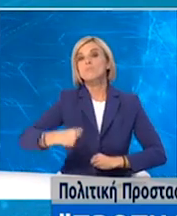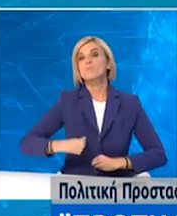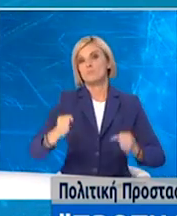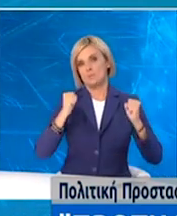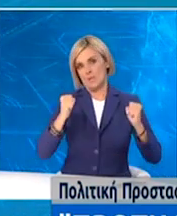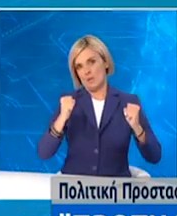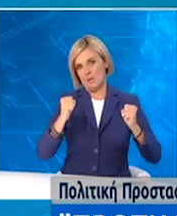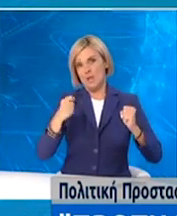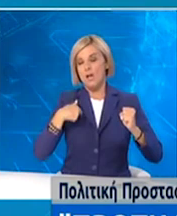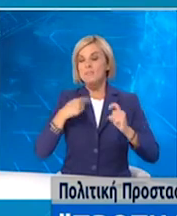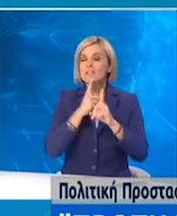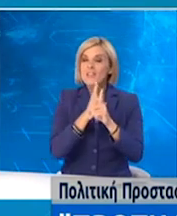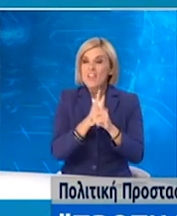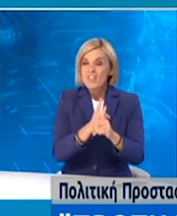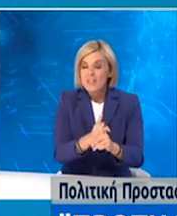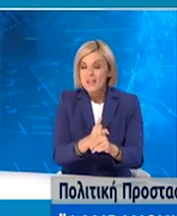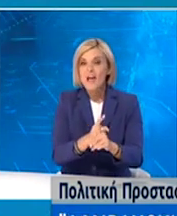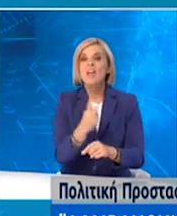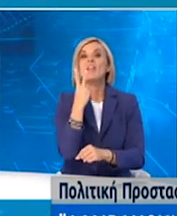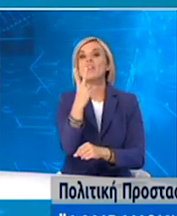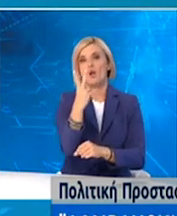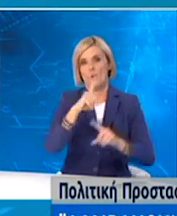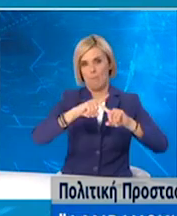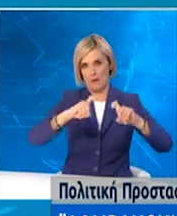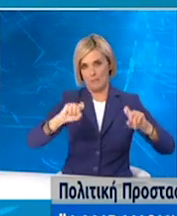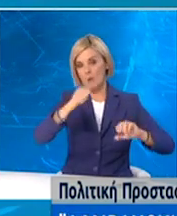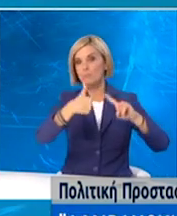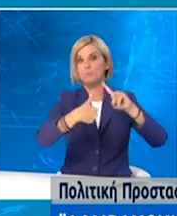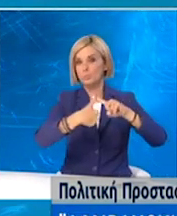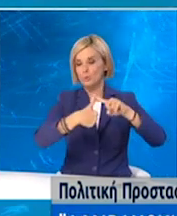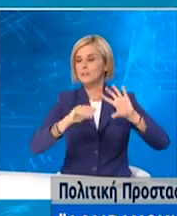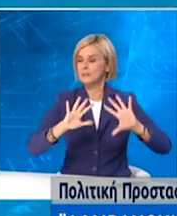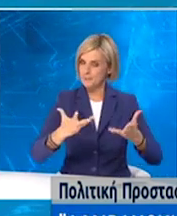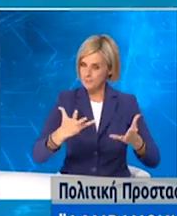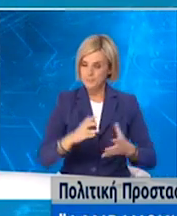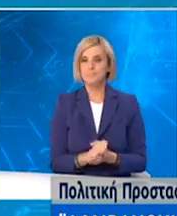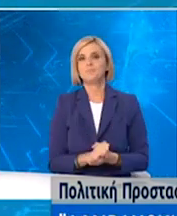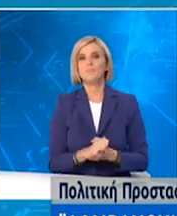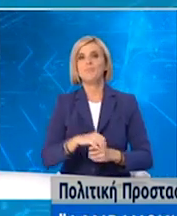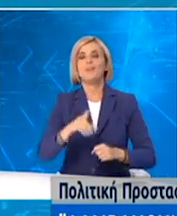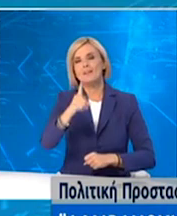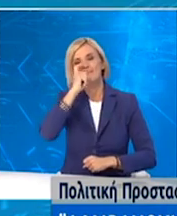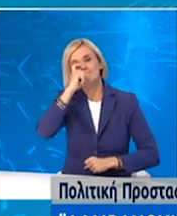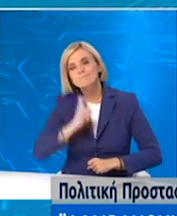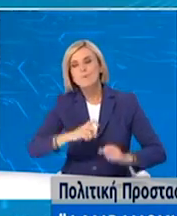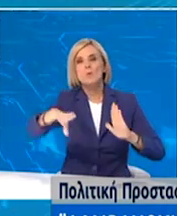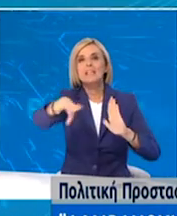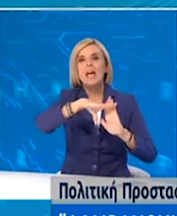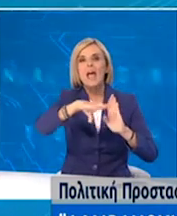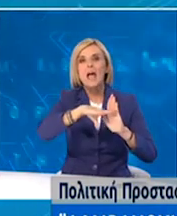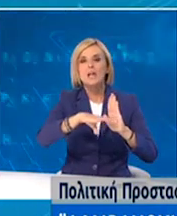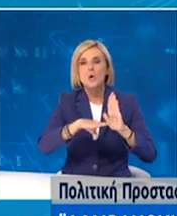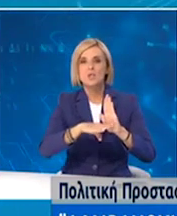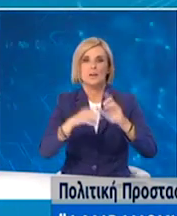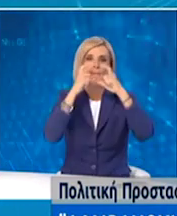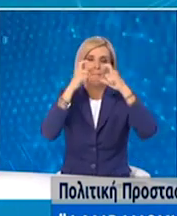τηρούνται. Δίνουμε ιδιαίτερη έμφαση σε δύο σημεία. Το πρώτο έχει να κάνει με την τήρηση όλων των κανόνων και του πλαισίου υγιεινής.